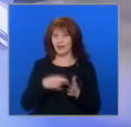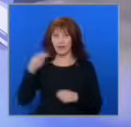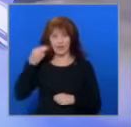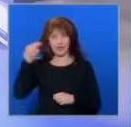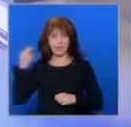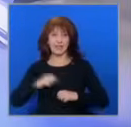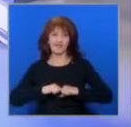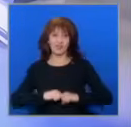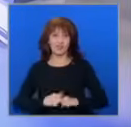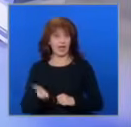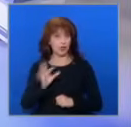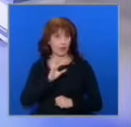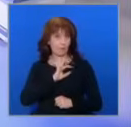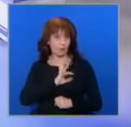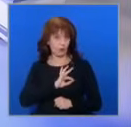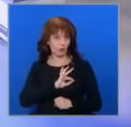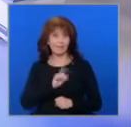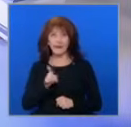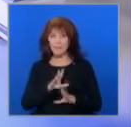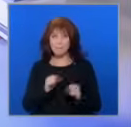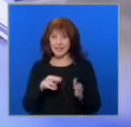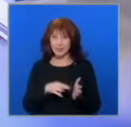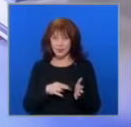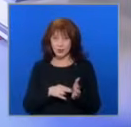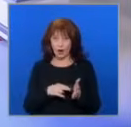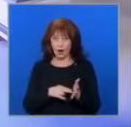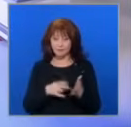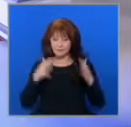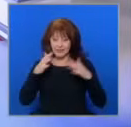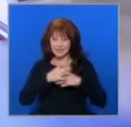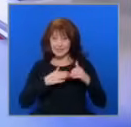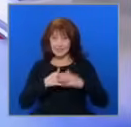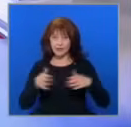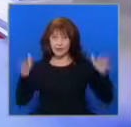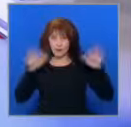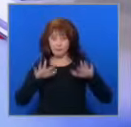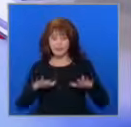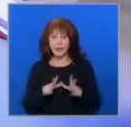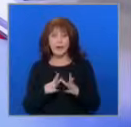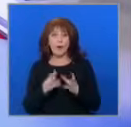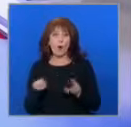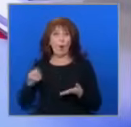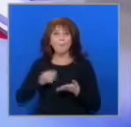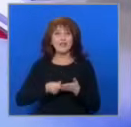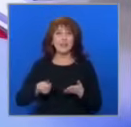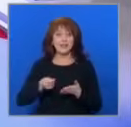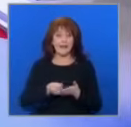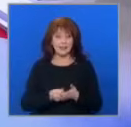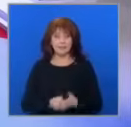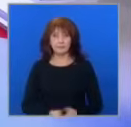И още, ще получат ли останалите без ток по време на снежното бедствие обезщетение от енергодружествата?